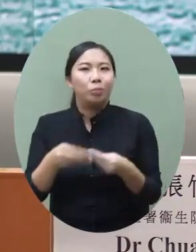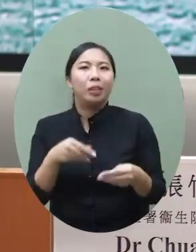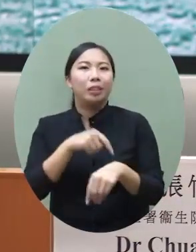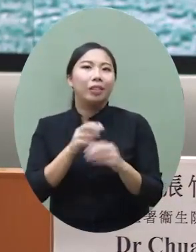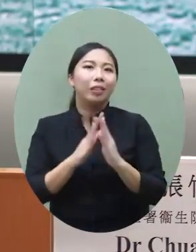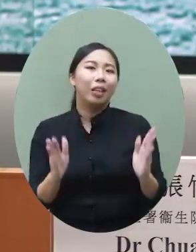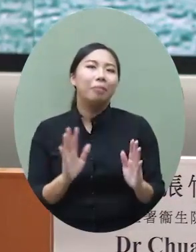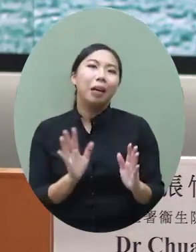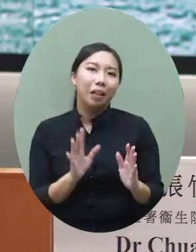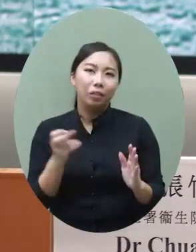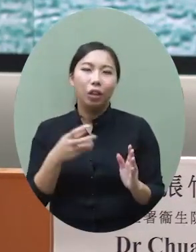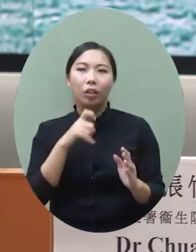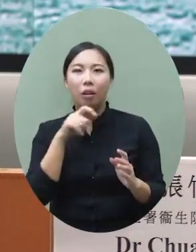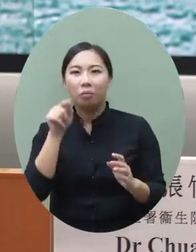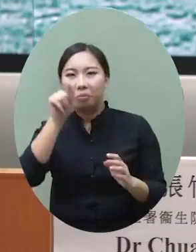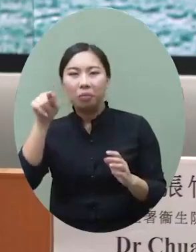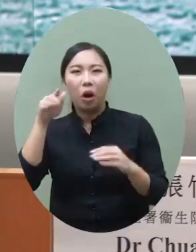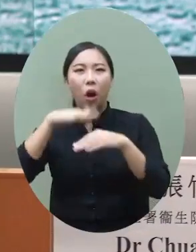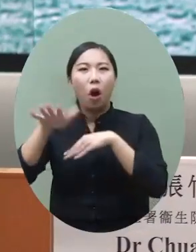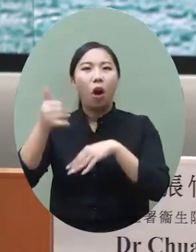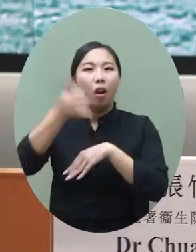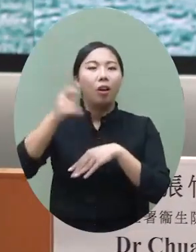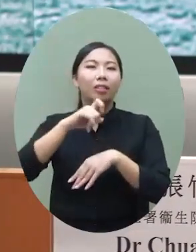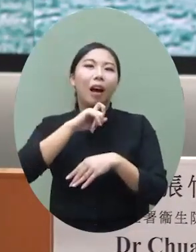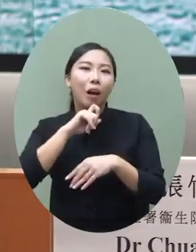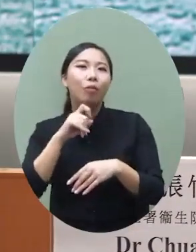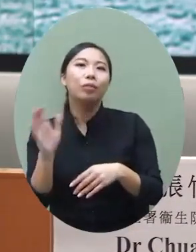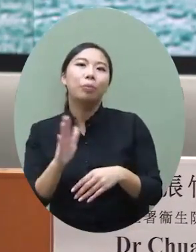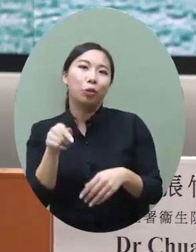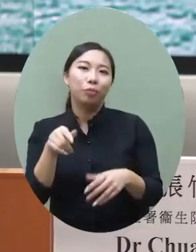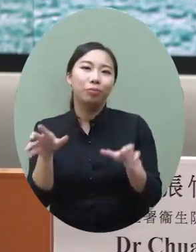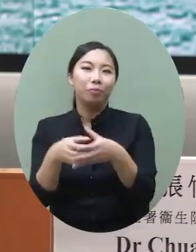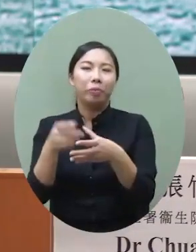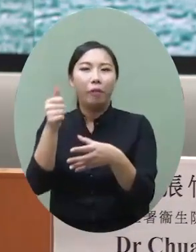埋有外佣啦，係大致係咁多。